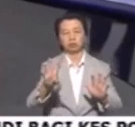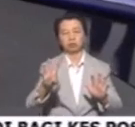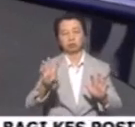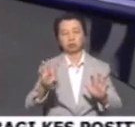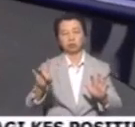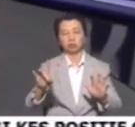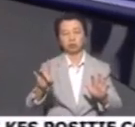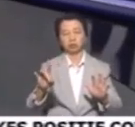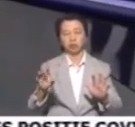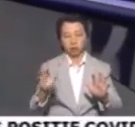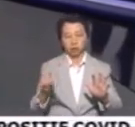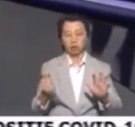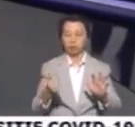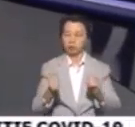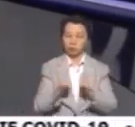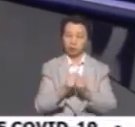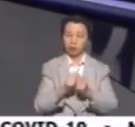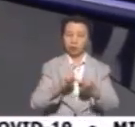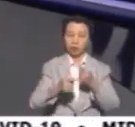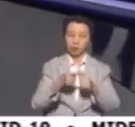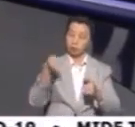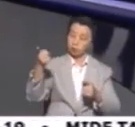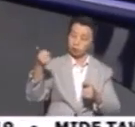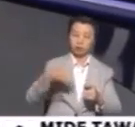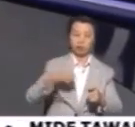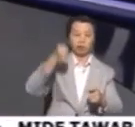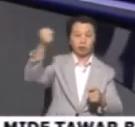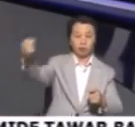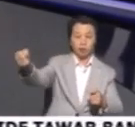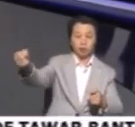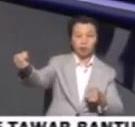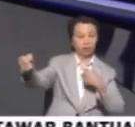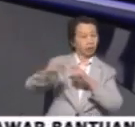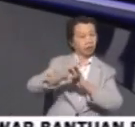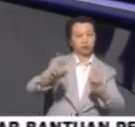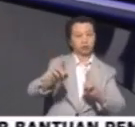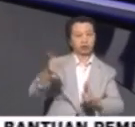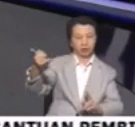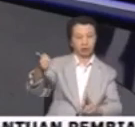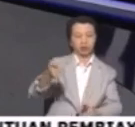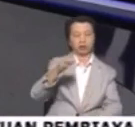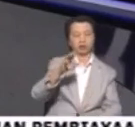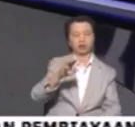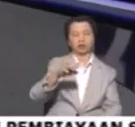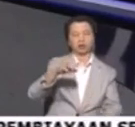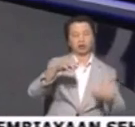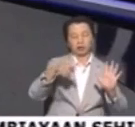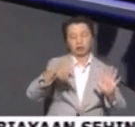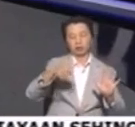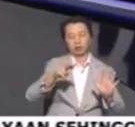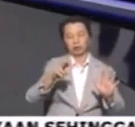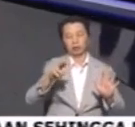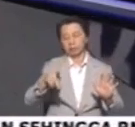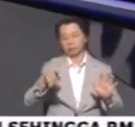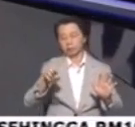8,746. Kita nak bersama dengan rakan kita Nurul Huda Abdullah yang telah pun bersiap sedia di N43 Perumahan.